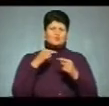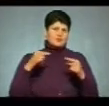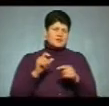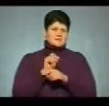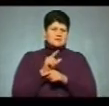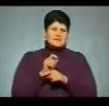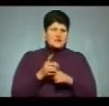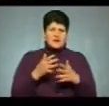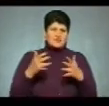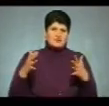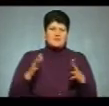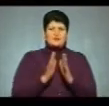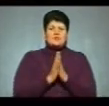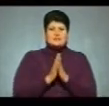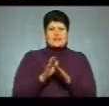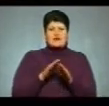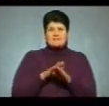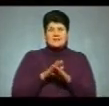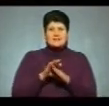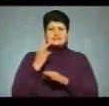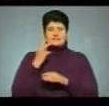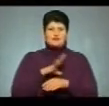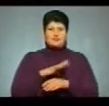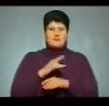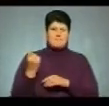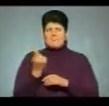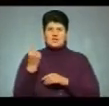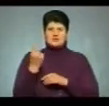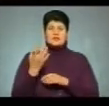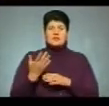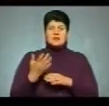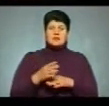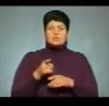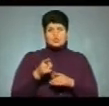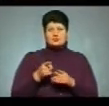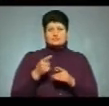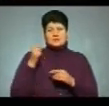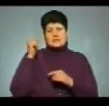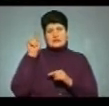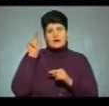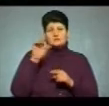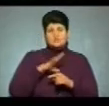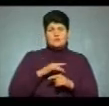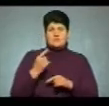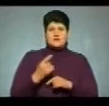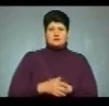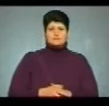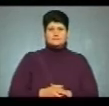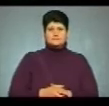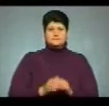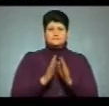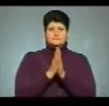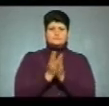які просила виконати, і він завжди був в перших рядах. І, напевно, тому він і там був першим. Прошу встати.